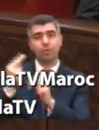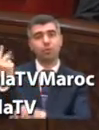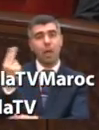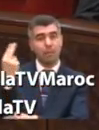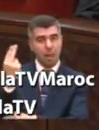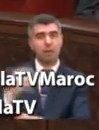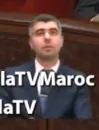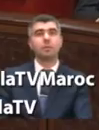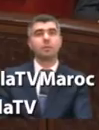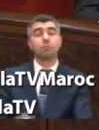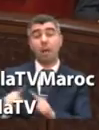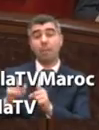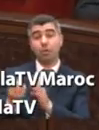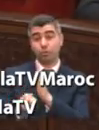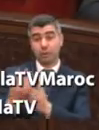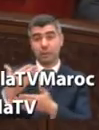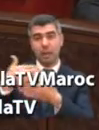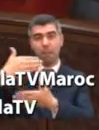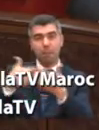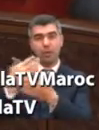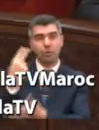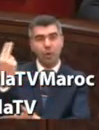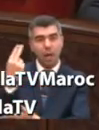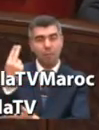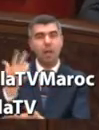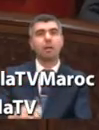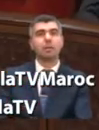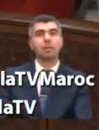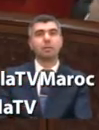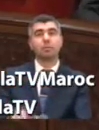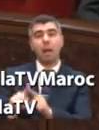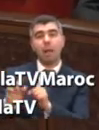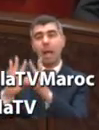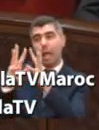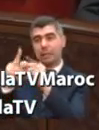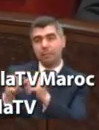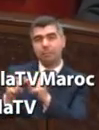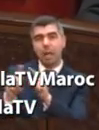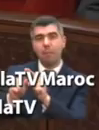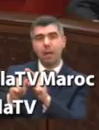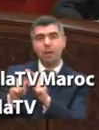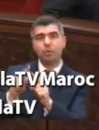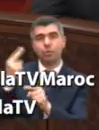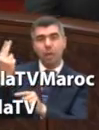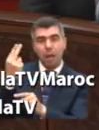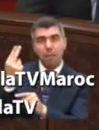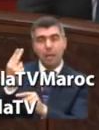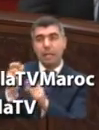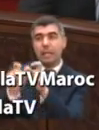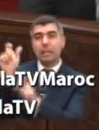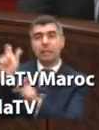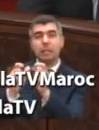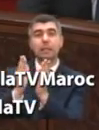ديال الجامعات كتخضع لواحد العدد ديال المعايير، بما فيها عدد المؤسسات الجامعية وأيضا أعداد